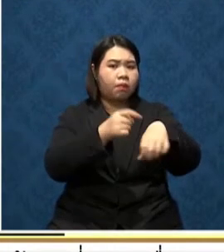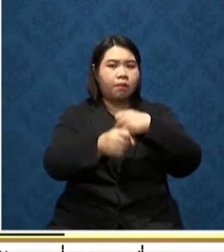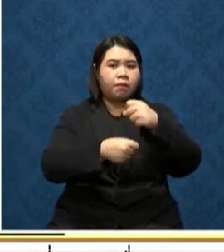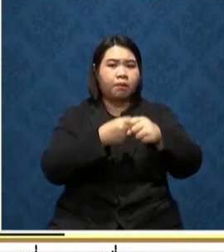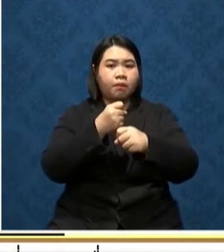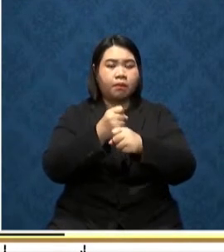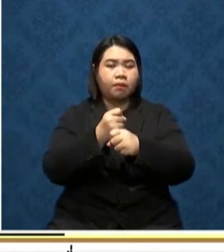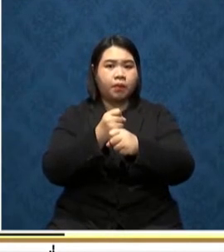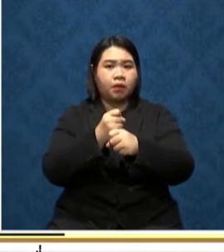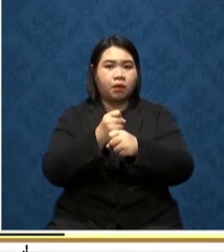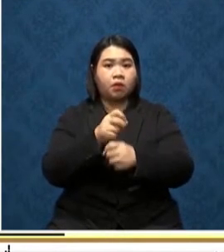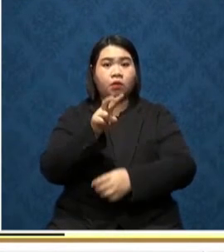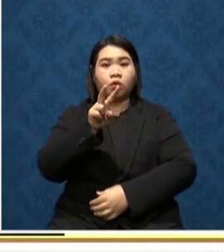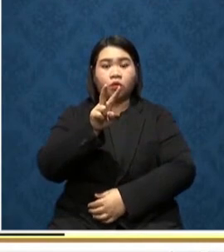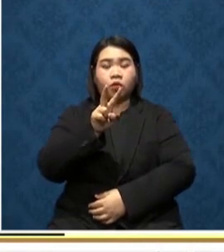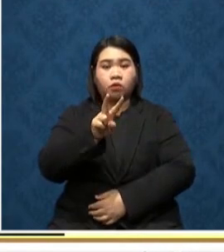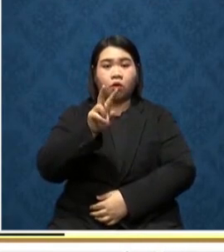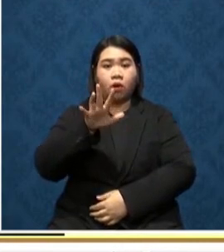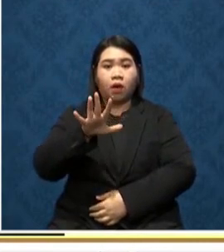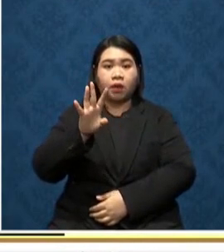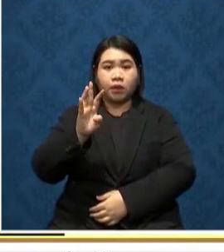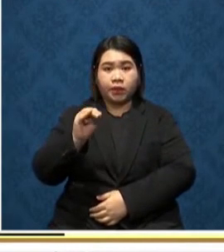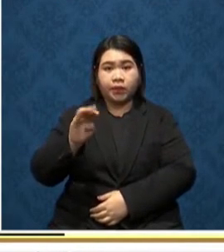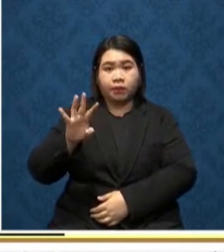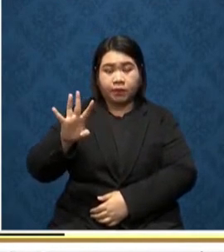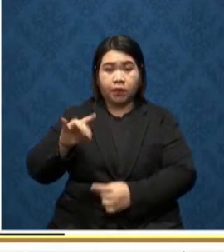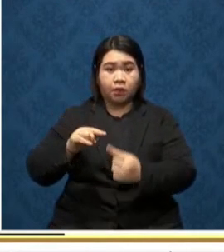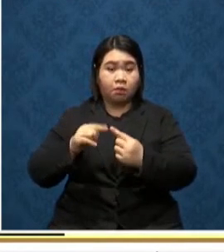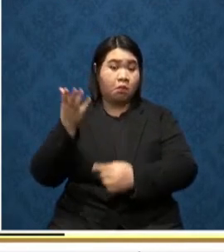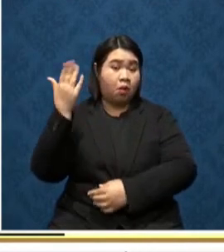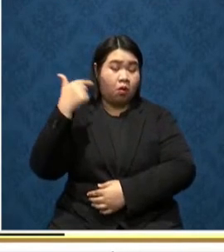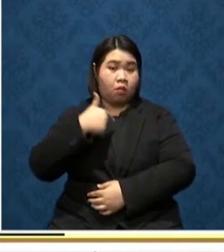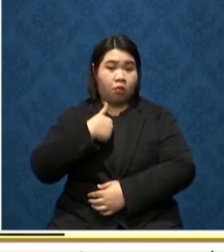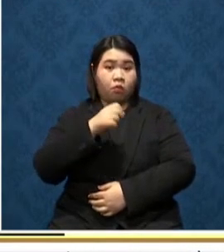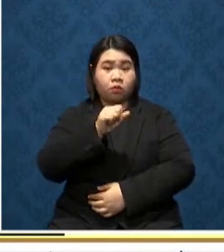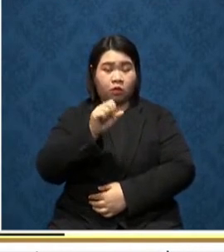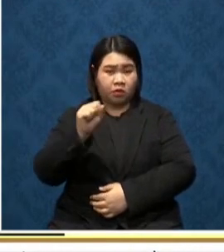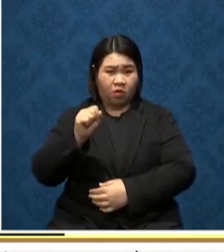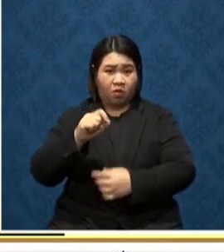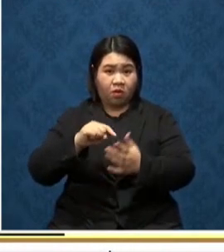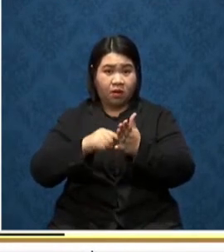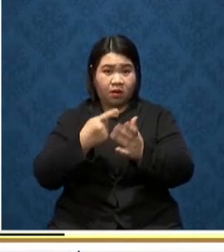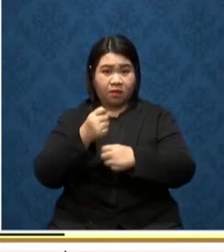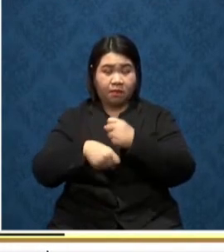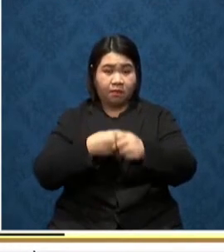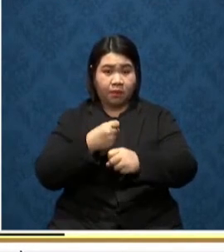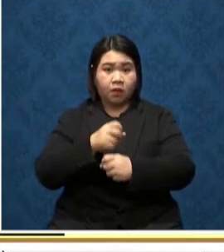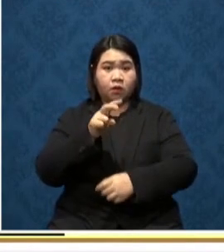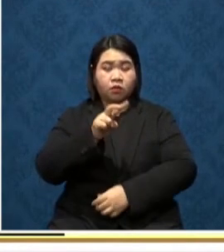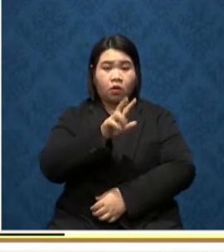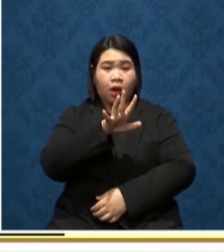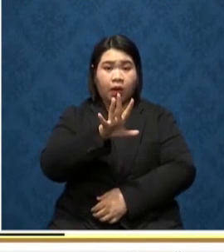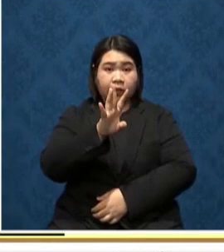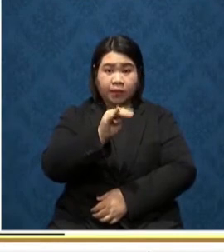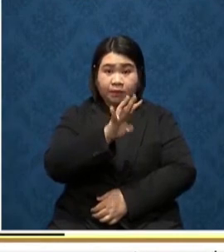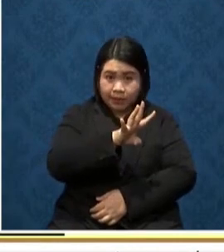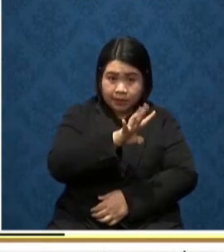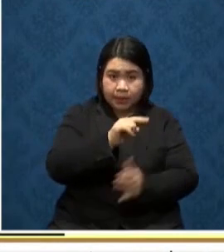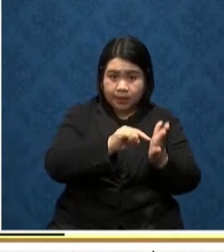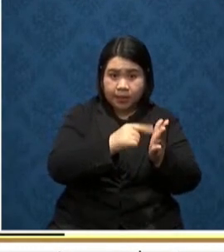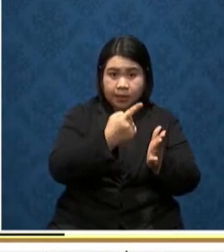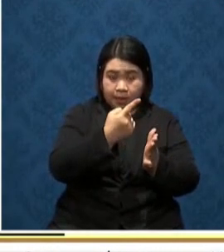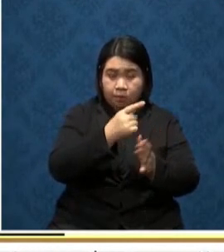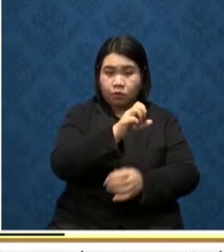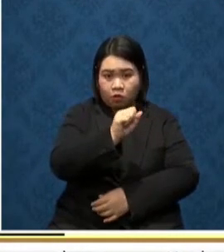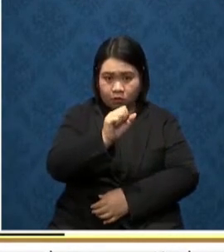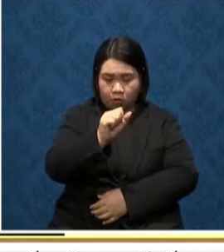2544 ที่ผมเป็สมาชิ สบาผู้แนลสดอนปีแรกปี 2,545 นะ